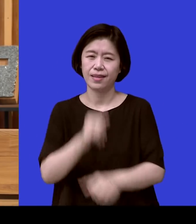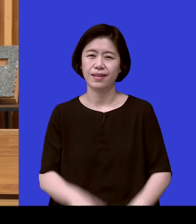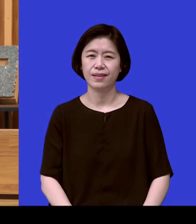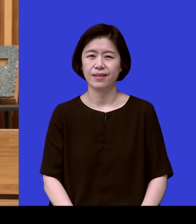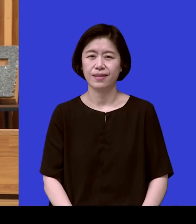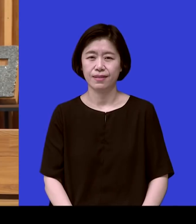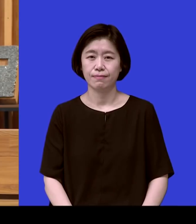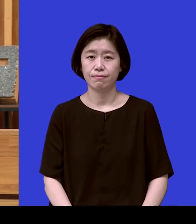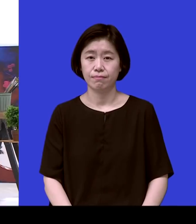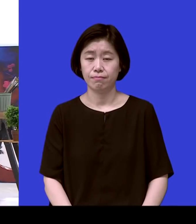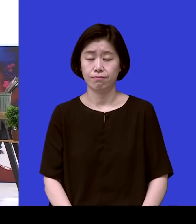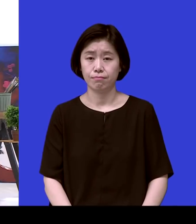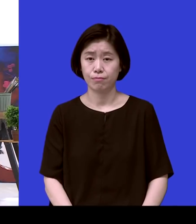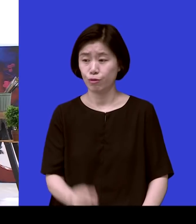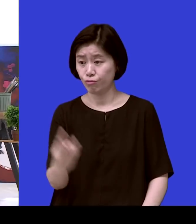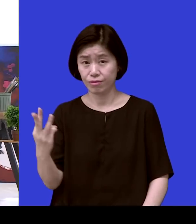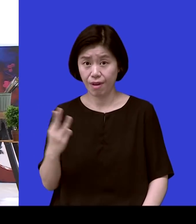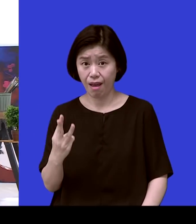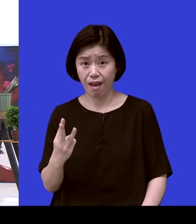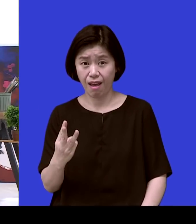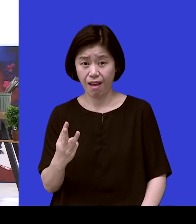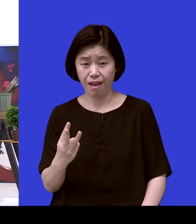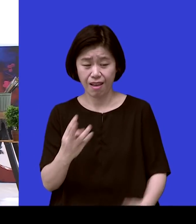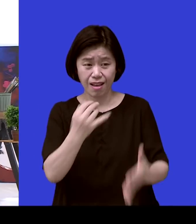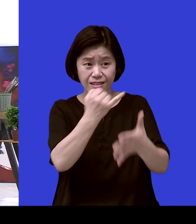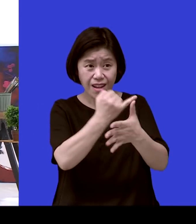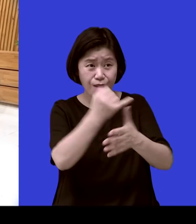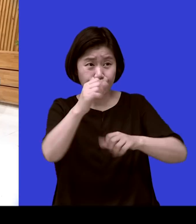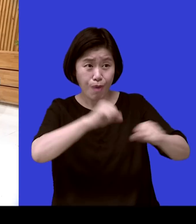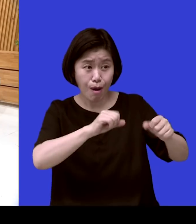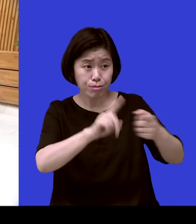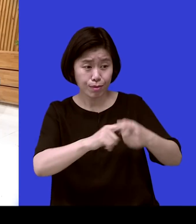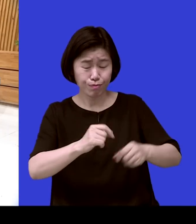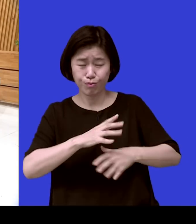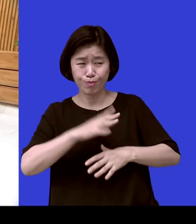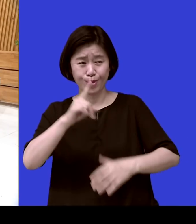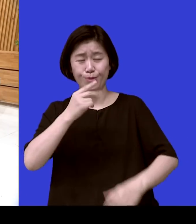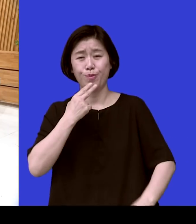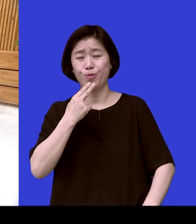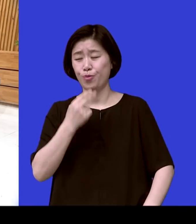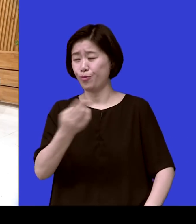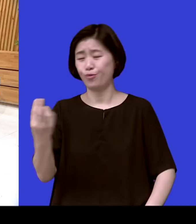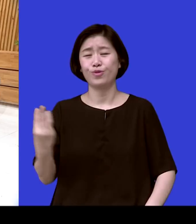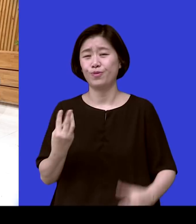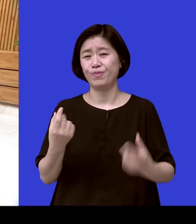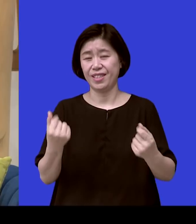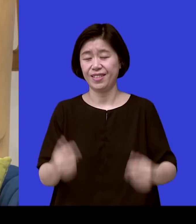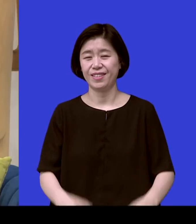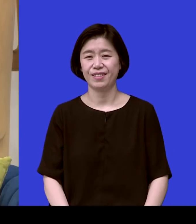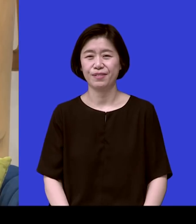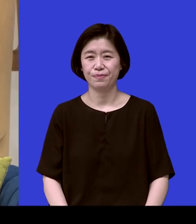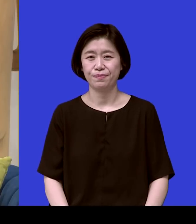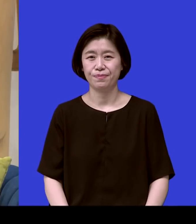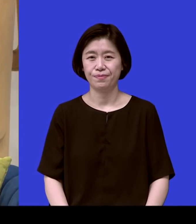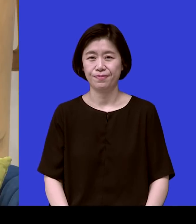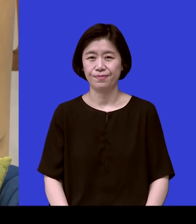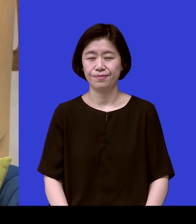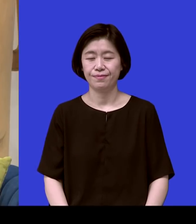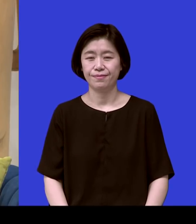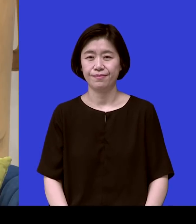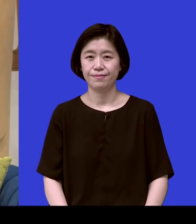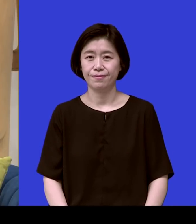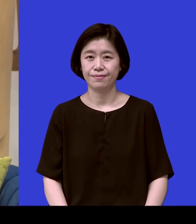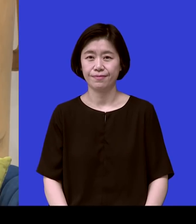저희는 하나도 안 놀라워요. 놀랍지가 않아요. 그래서 그 큰 딸을 보고 이제 어떤 방법을 찾으셨어요? 그 아이가